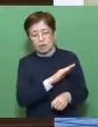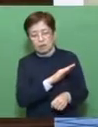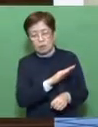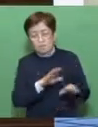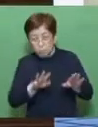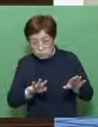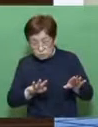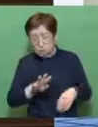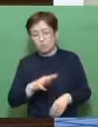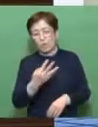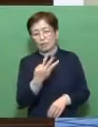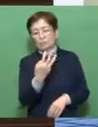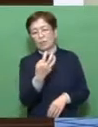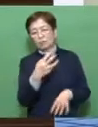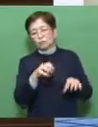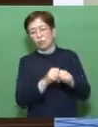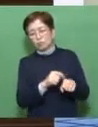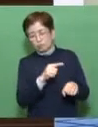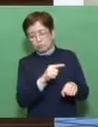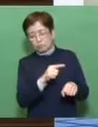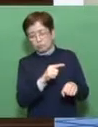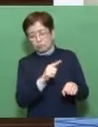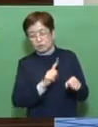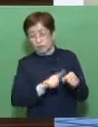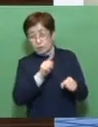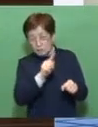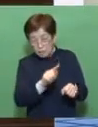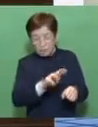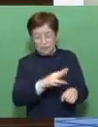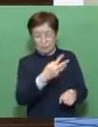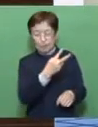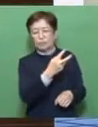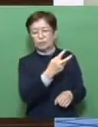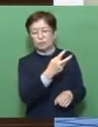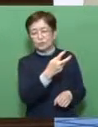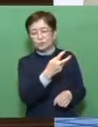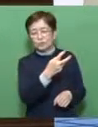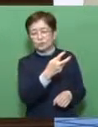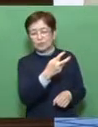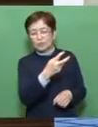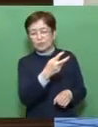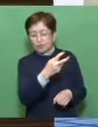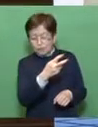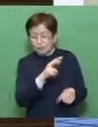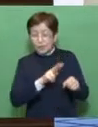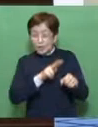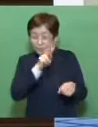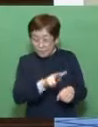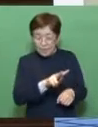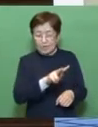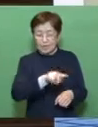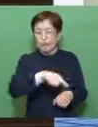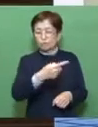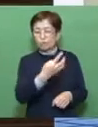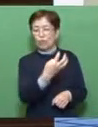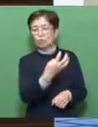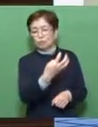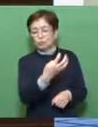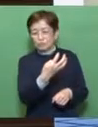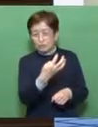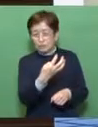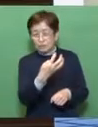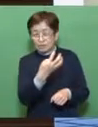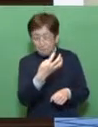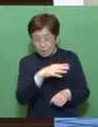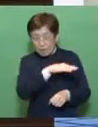430なんですが来年32029年度は140で30